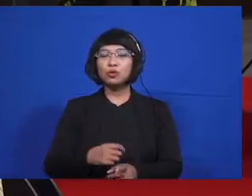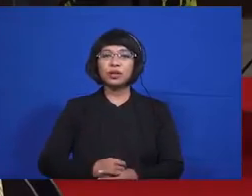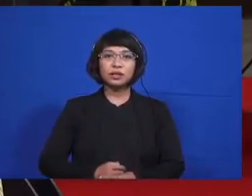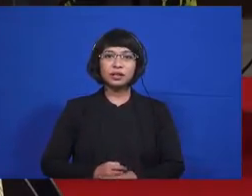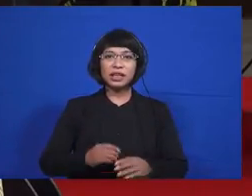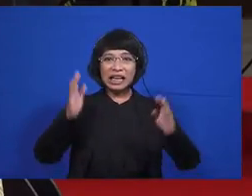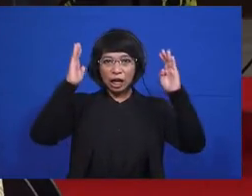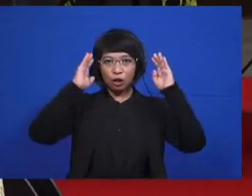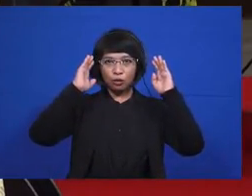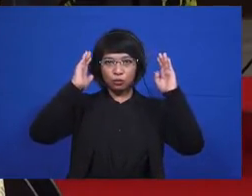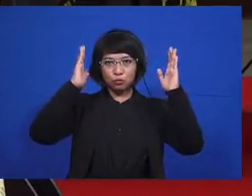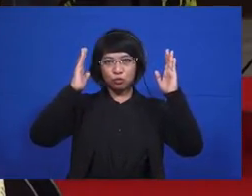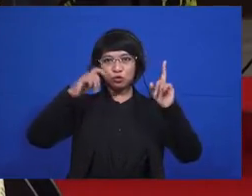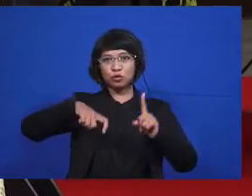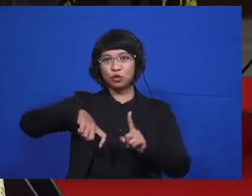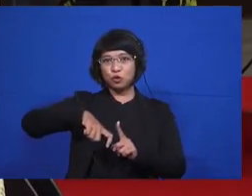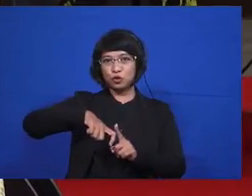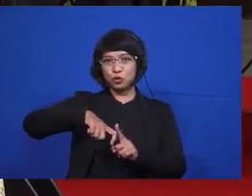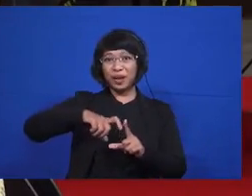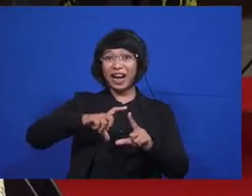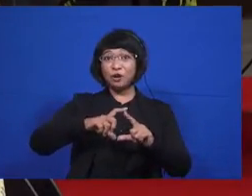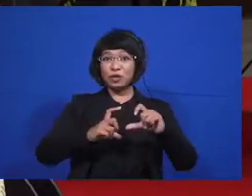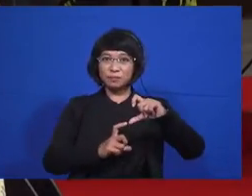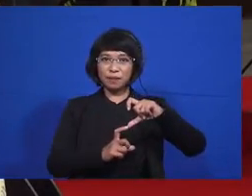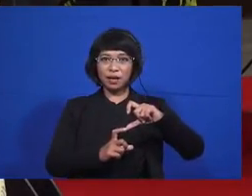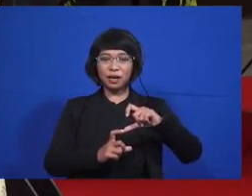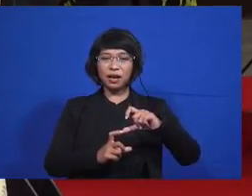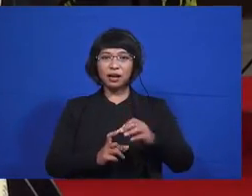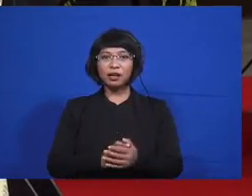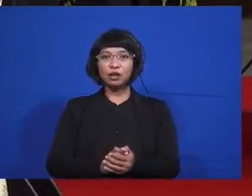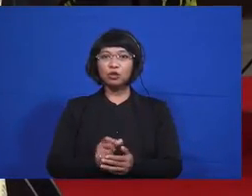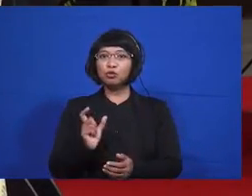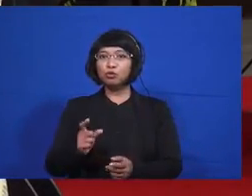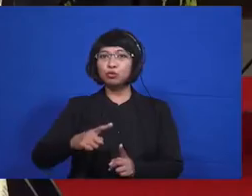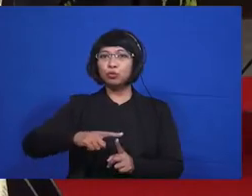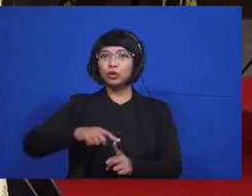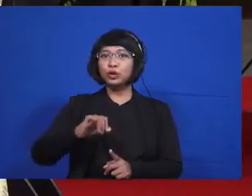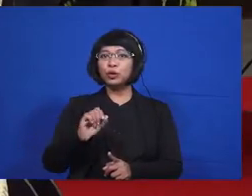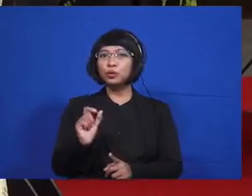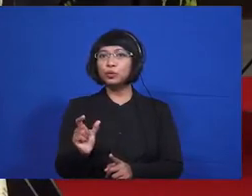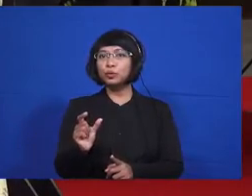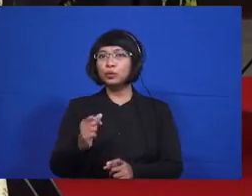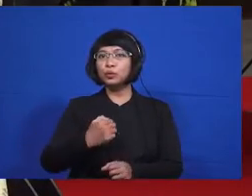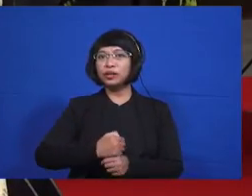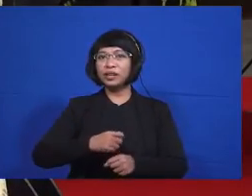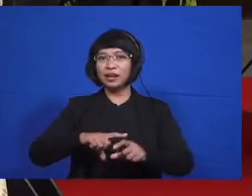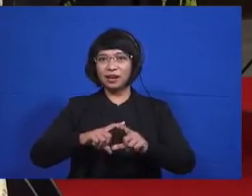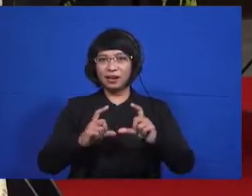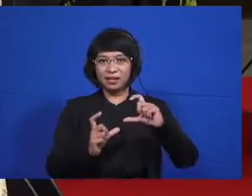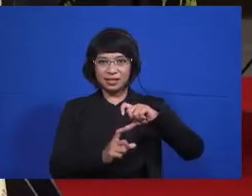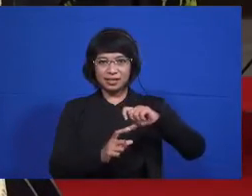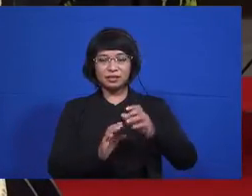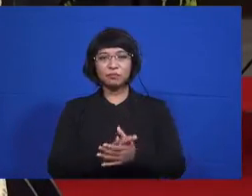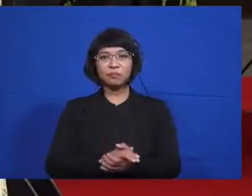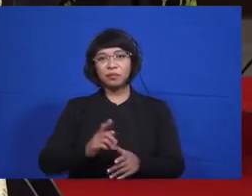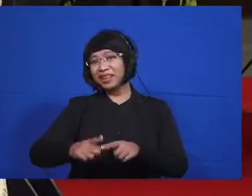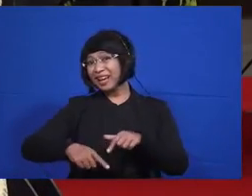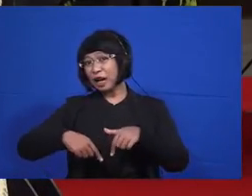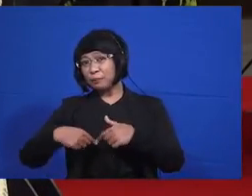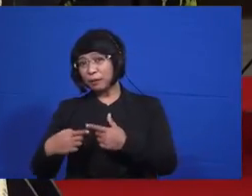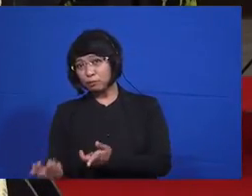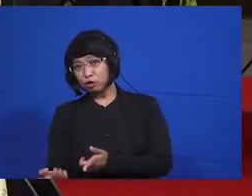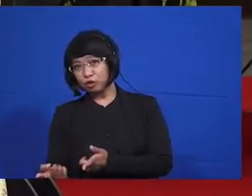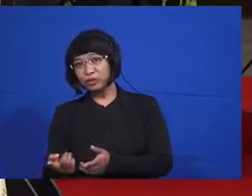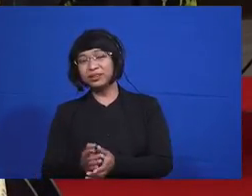untuk menugaskan sesuatu yang akan saya kerjakan begitu. Dan saya percaya bahwa apapun nanti yang akan